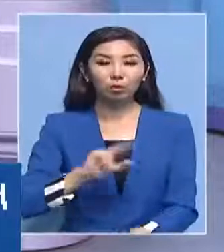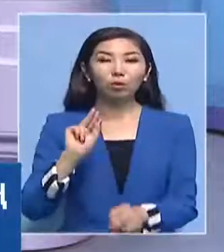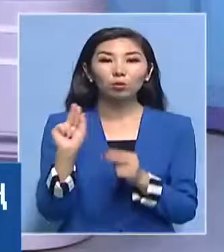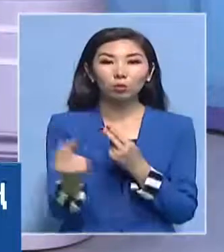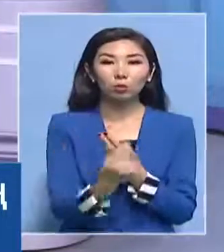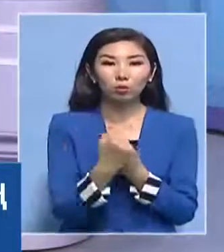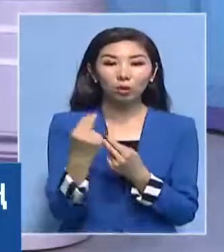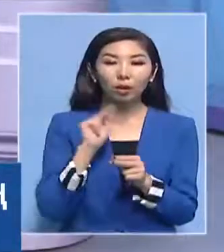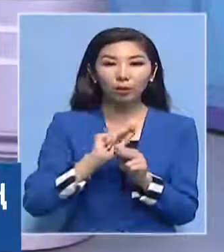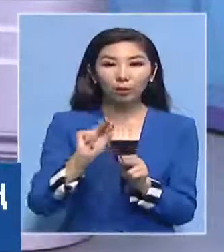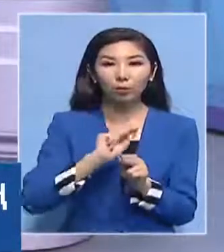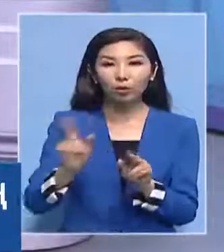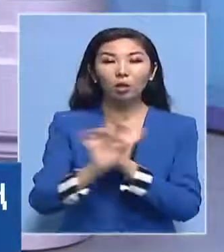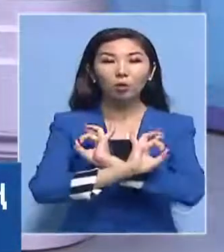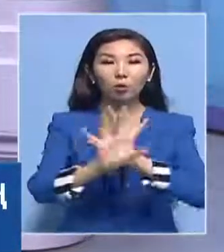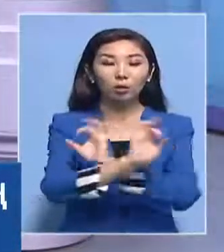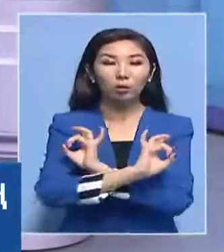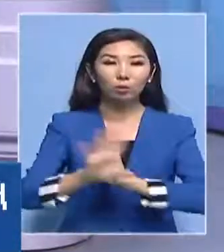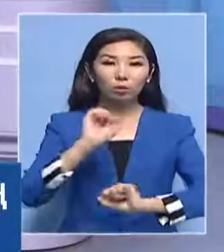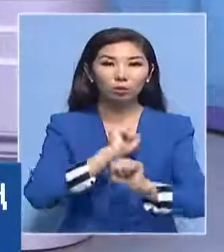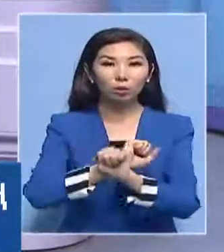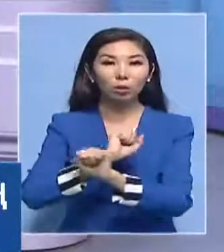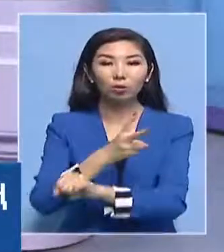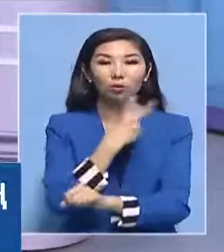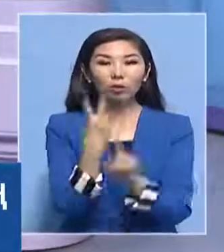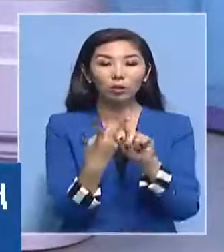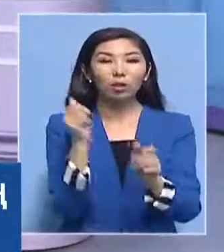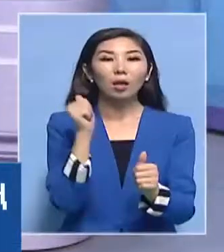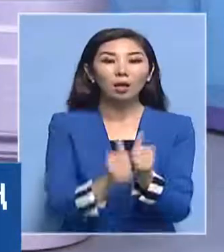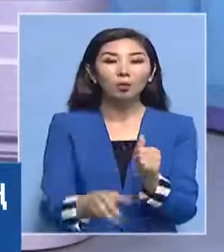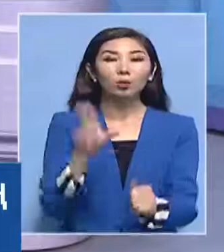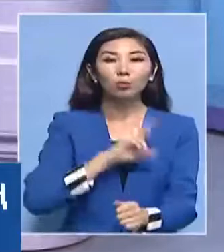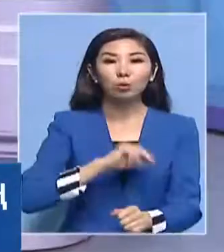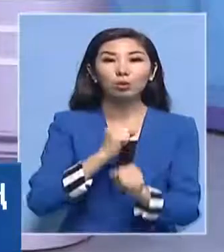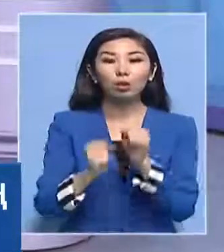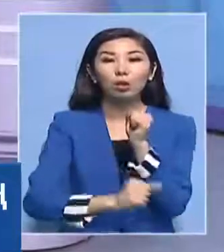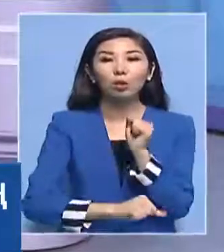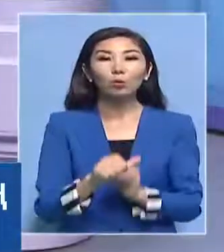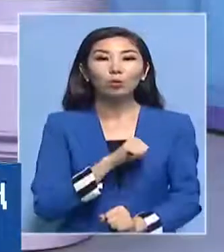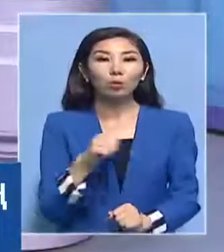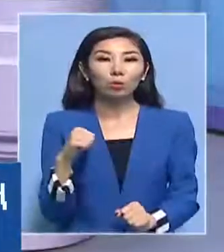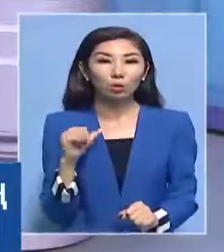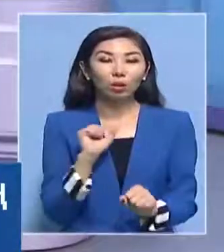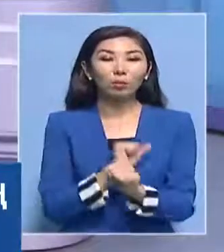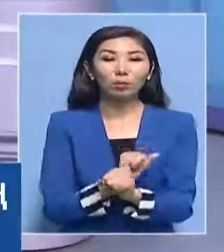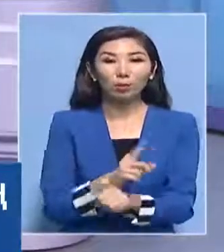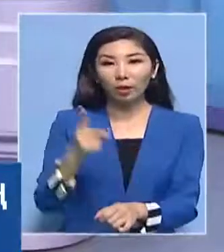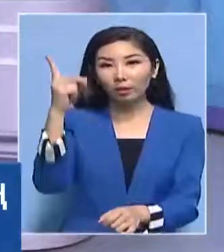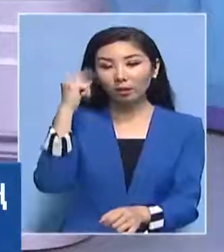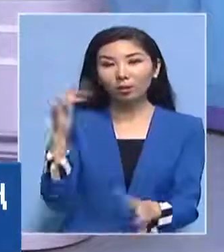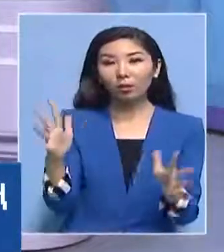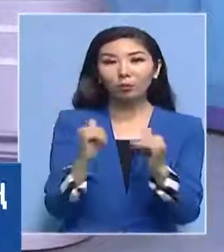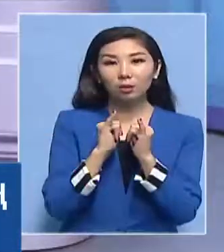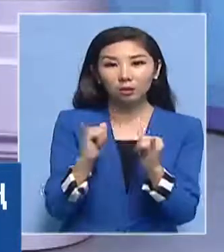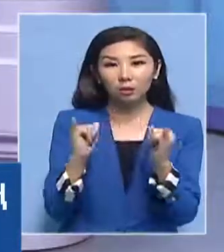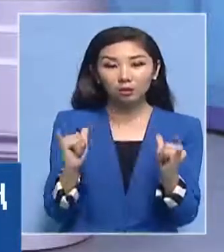үшін, оларды айту үшін, қорғау үшін. Екіншіден енді әрбір жұмысшыға жаңа өзінің құқықтарын білу артық емес. Әрине.